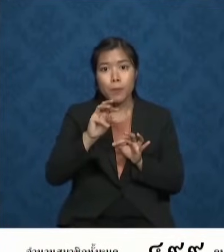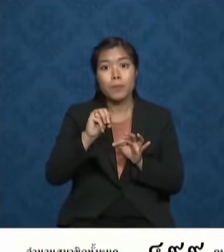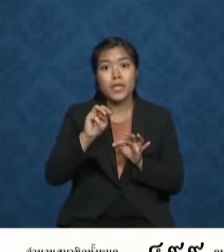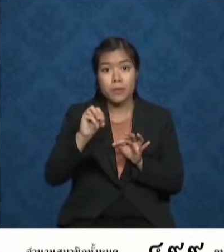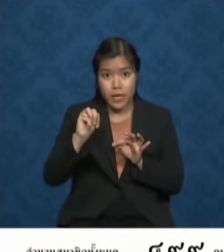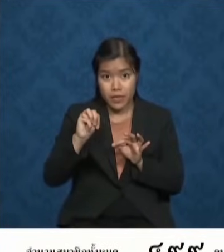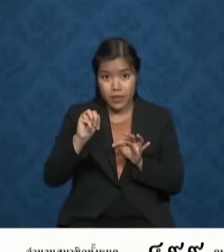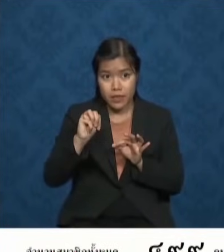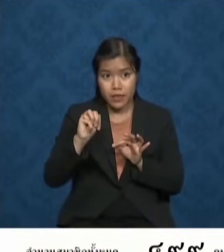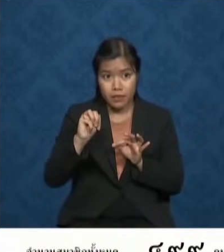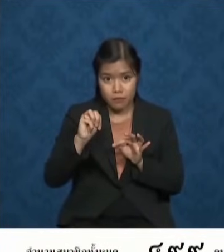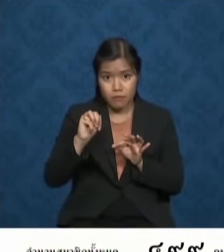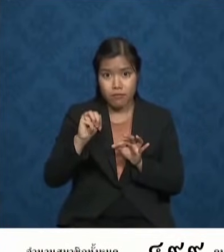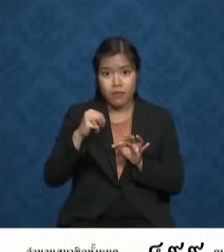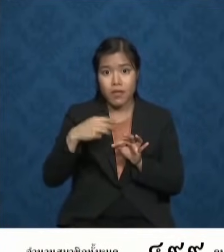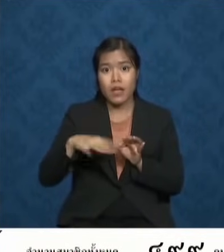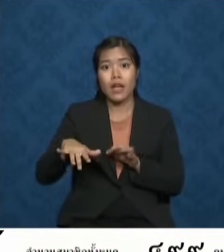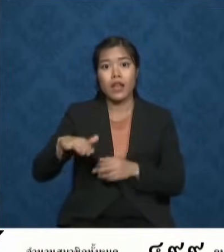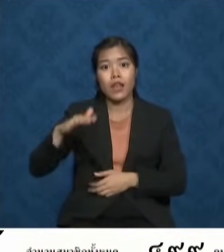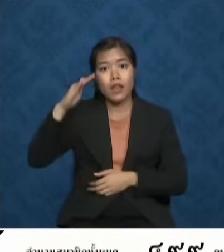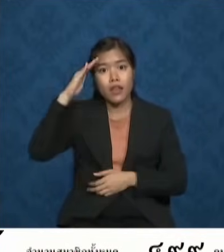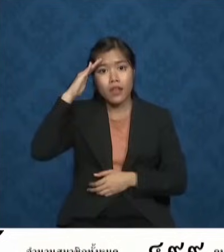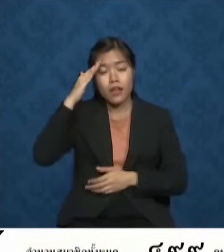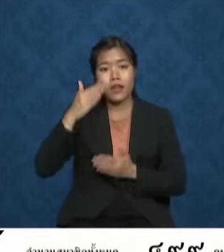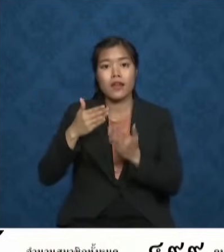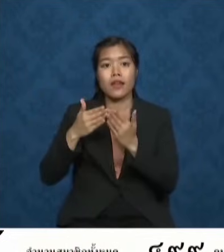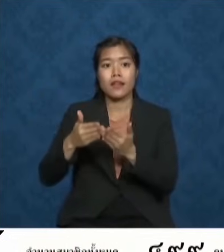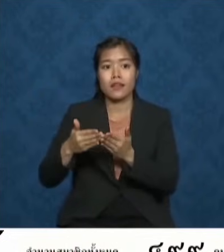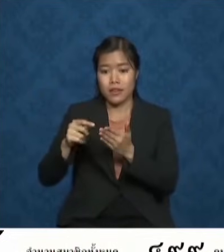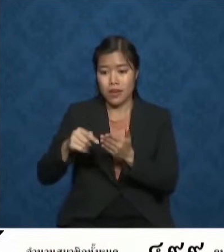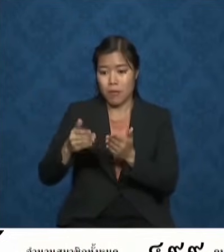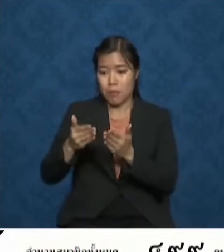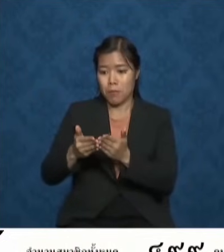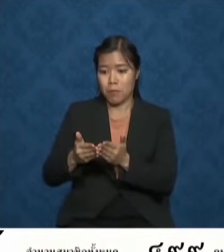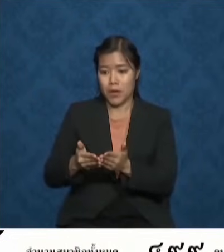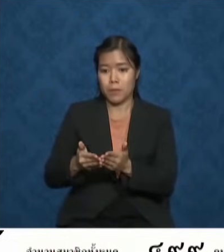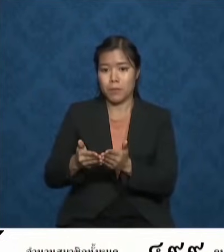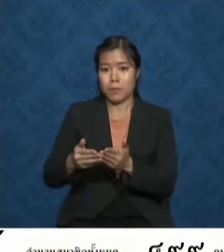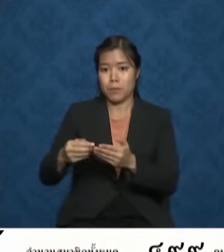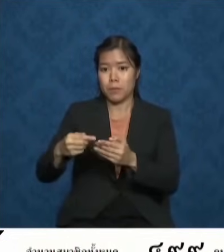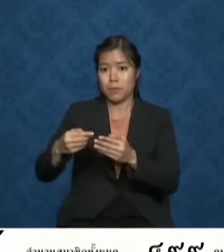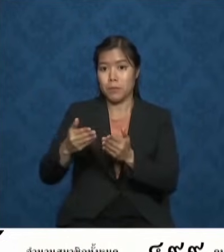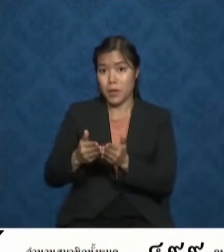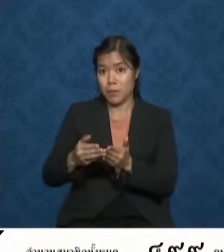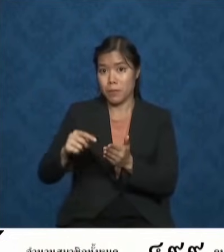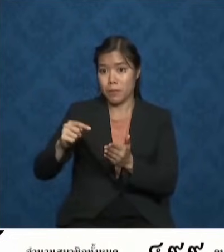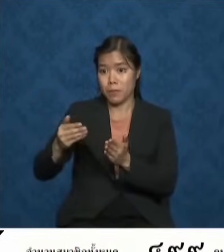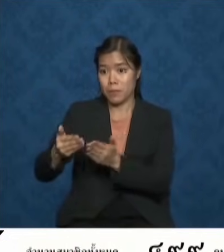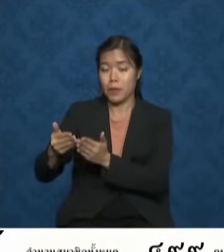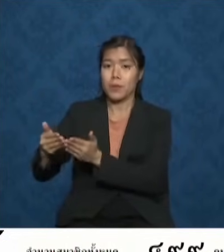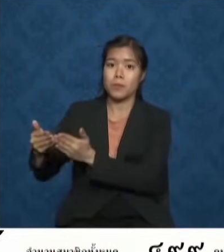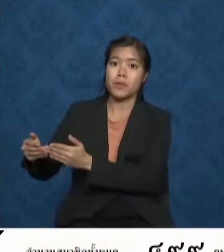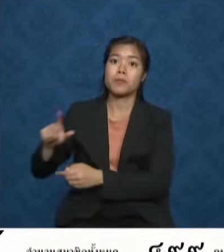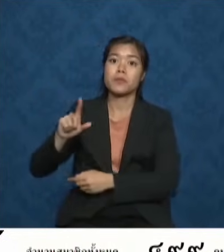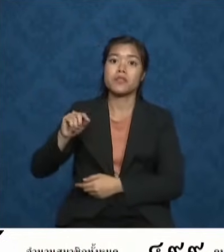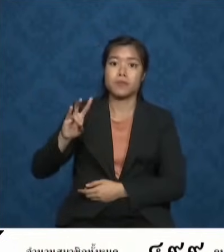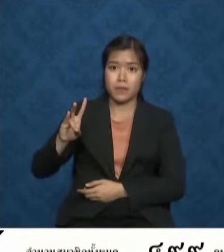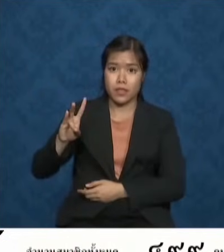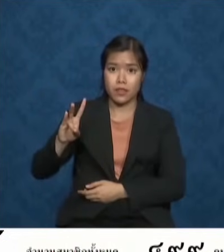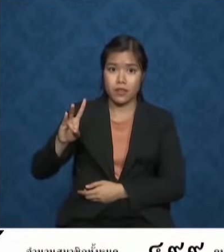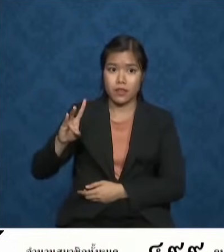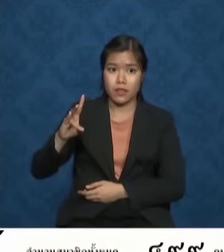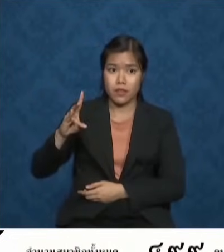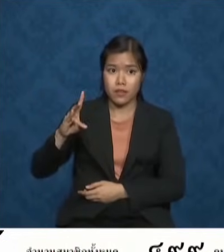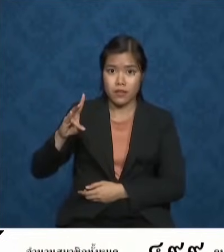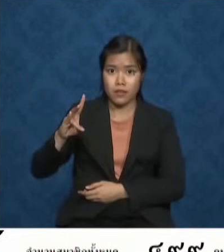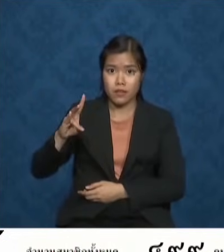พเรือตรวจการชายฝั่งระยะไกล27ลำเป็นผลงานของสทปกระสุนต่อสู้อากาศ